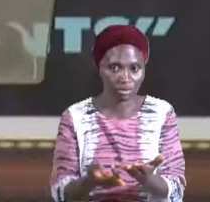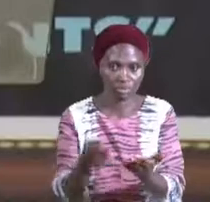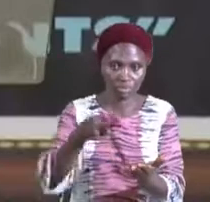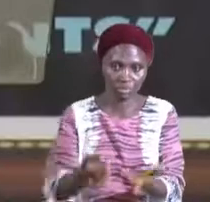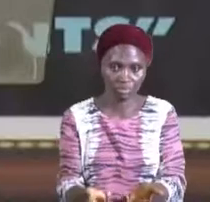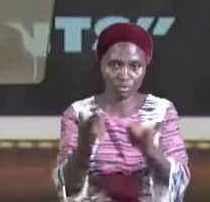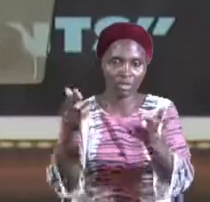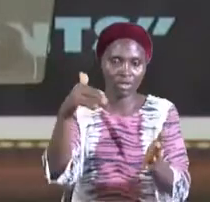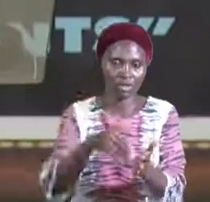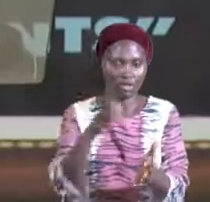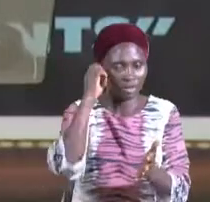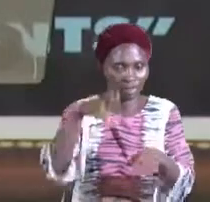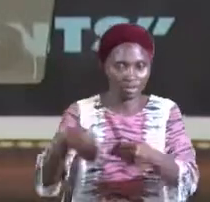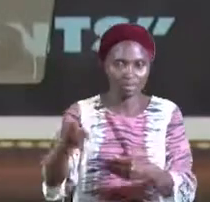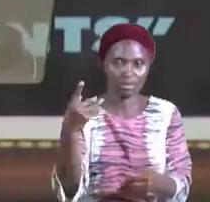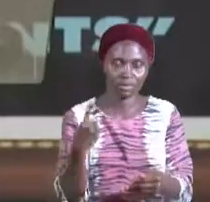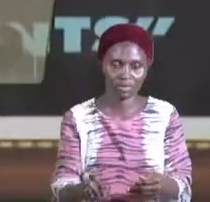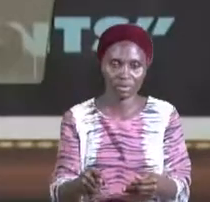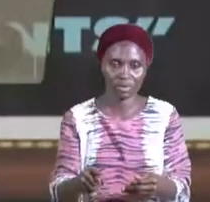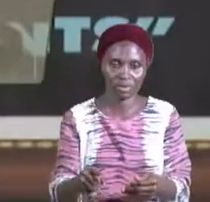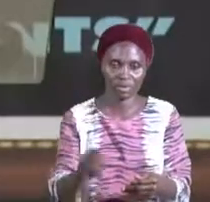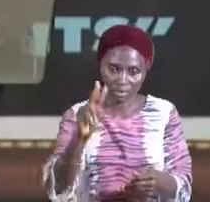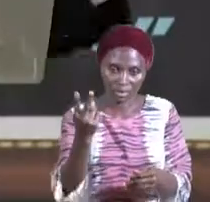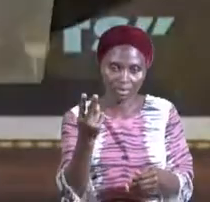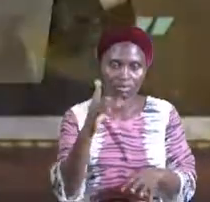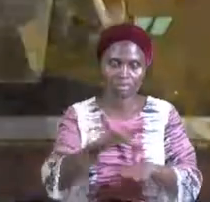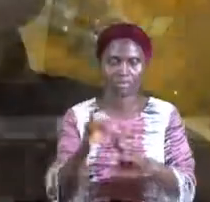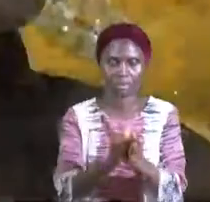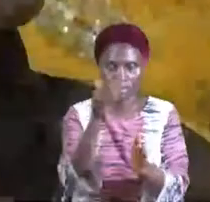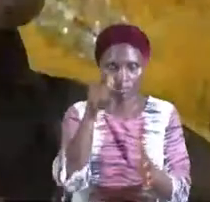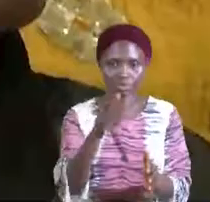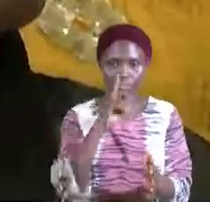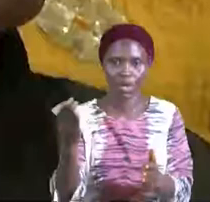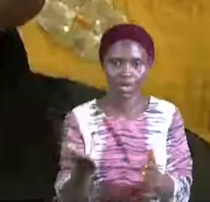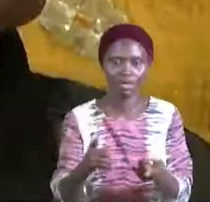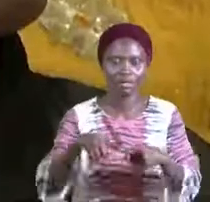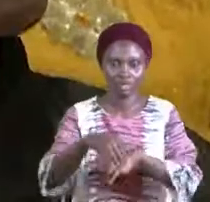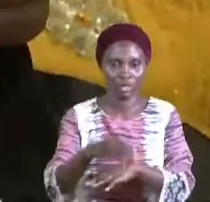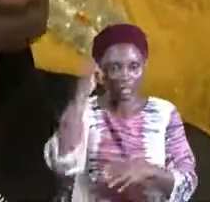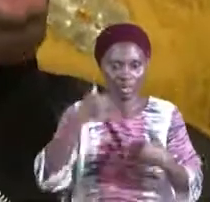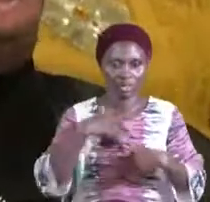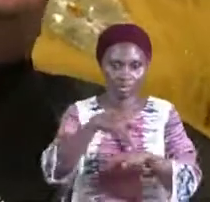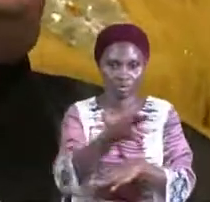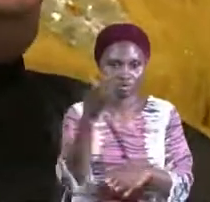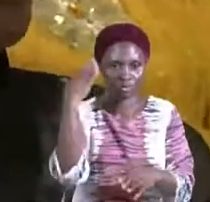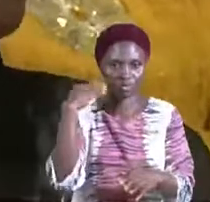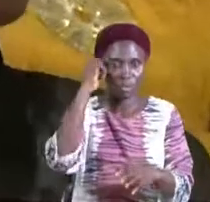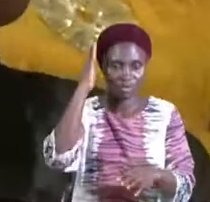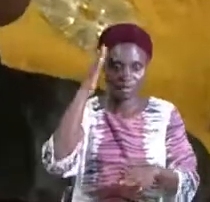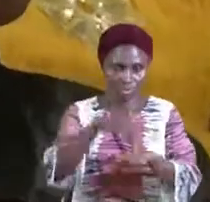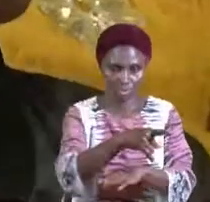leur donna la seconde touche. C'est pourquoi vous êtes là ce soir. Il vous a touché avant, il va vous toucher